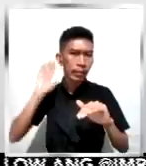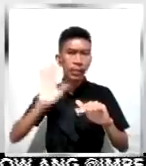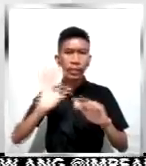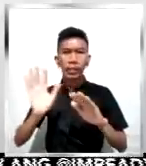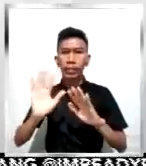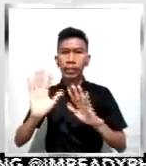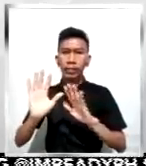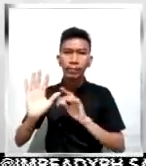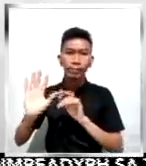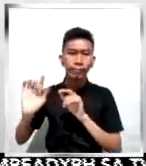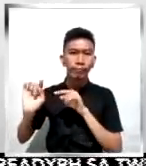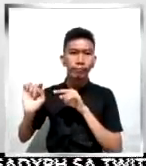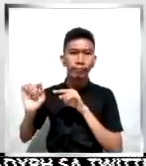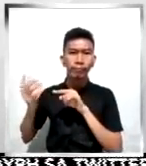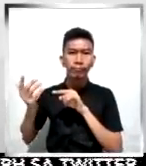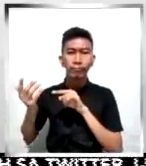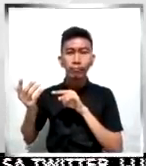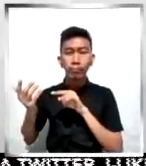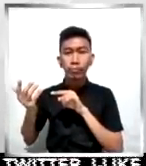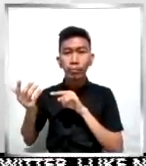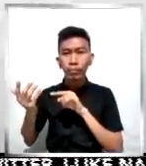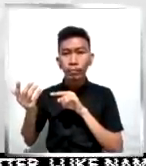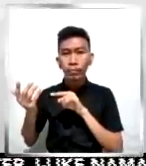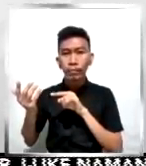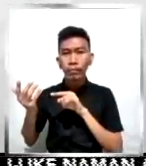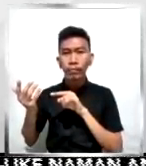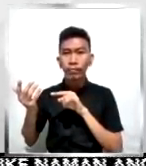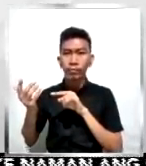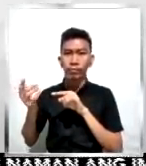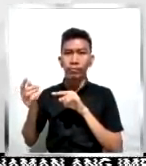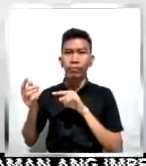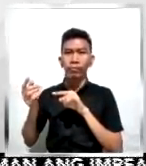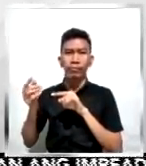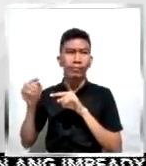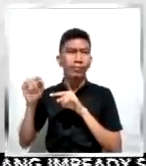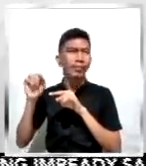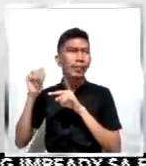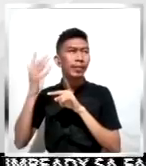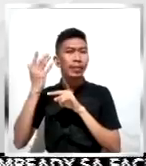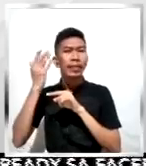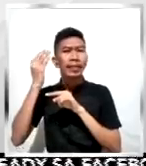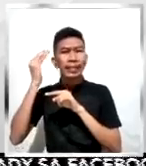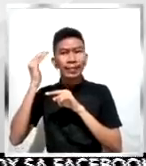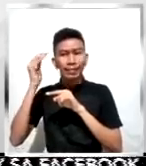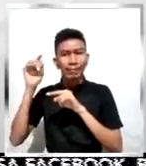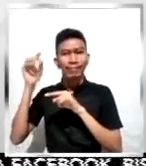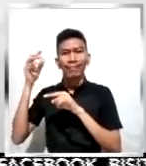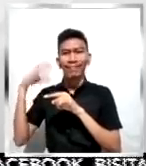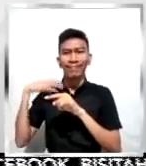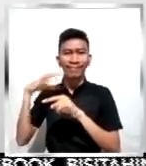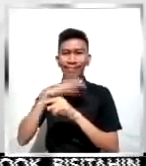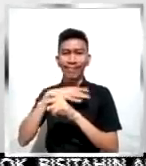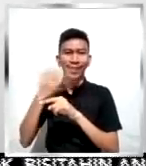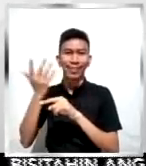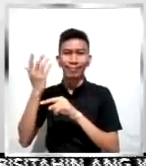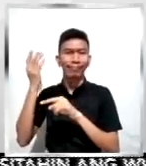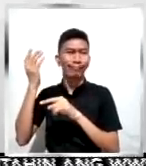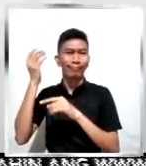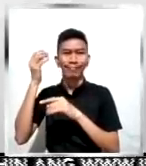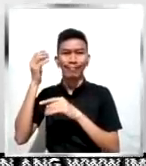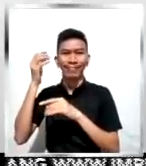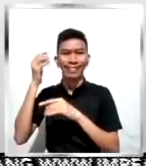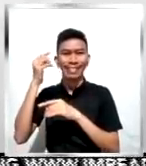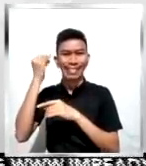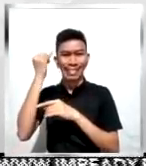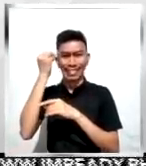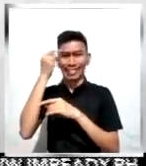ng Representantes na hindi nag-iisip. Panawagan ko sa mga kabataan at alam kong bukas ang